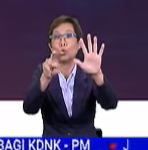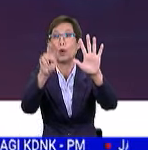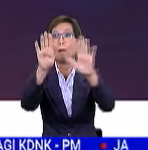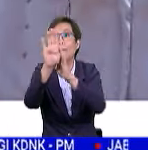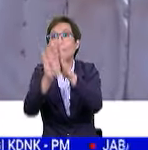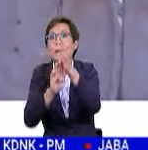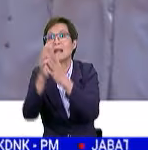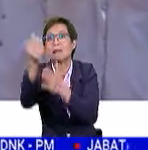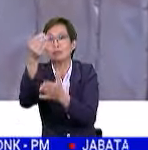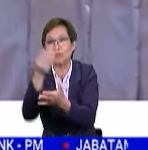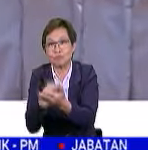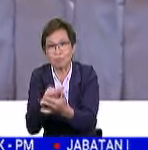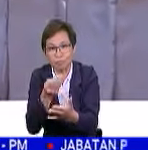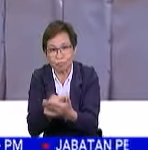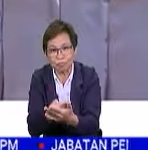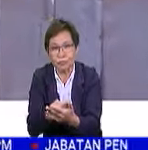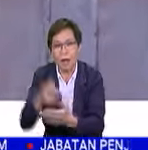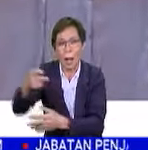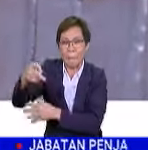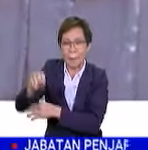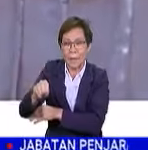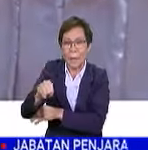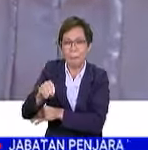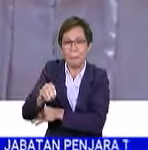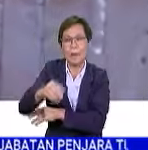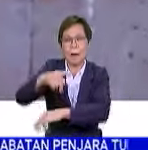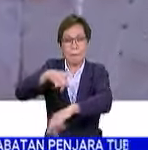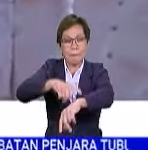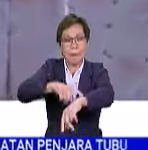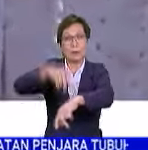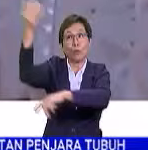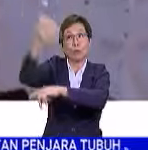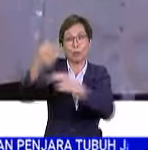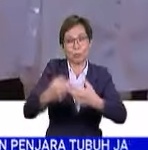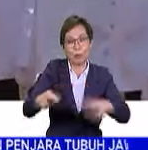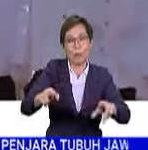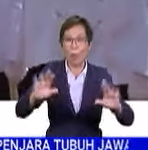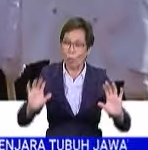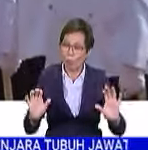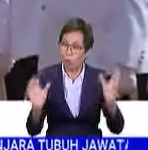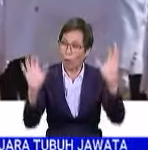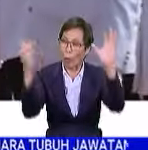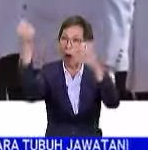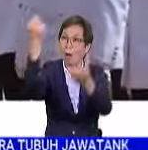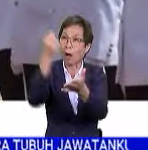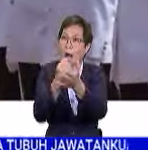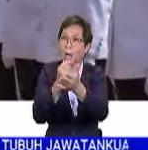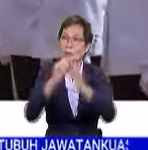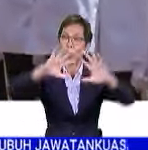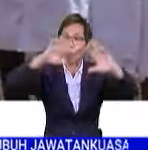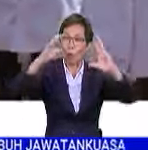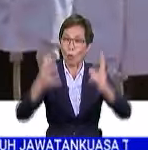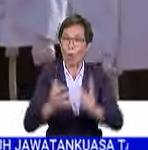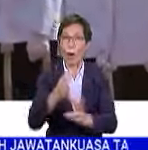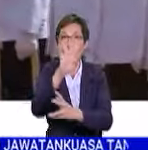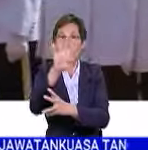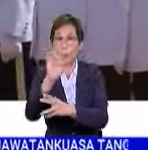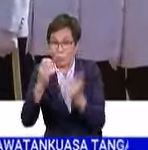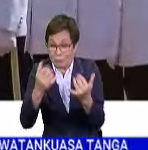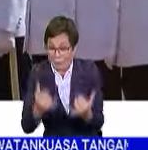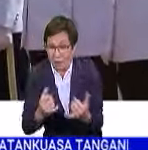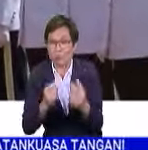RM5.2 bilion. Perdana Menteri ketika berucap merasmikan sambutan Hari Kastam Sedunia ke-40 hari